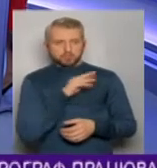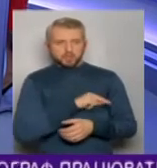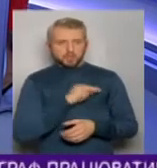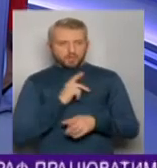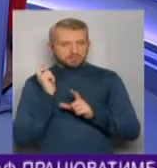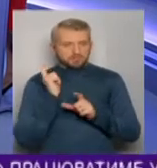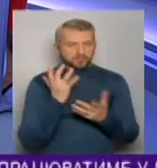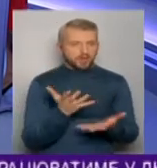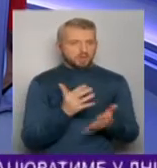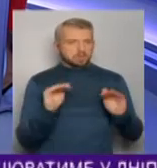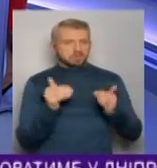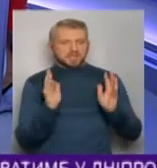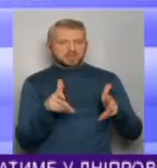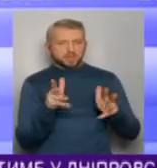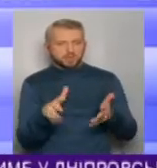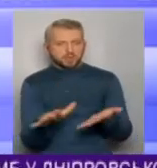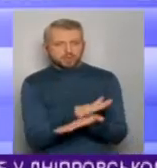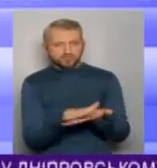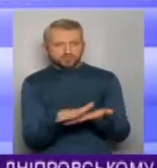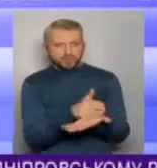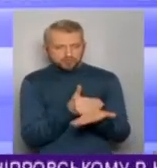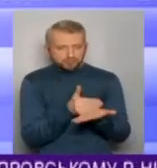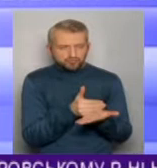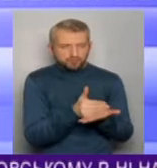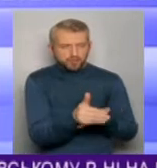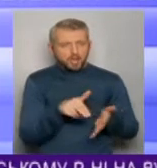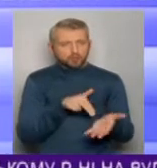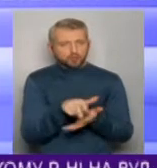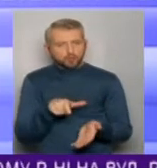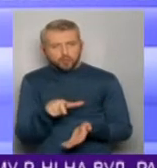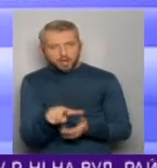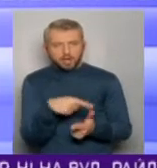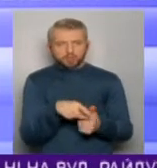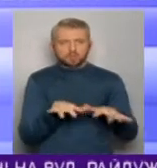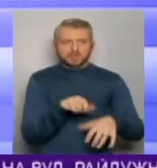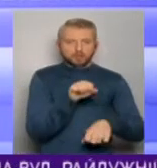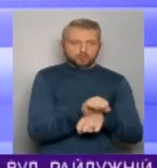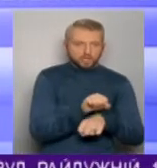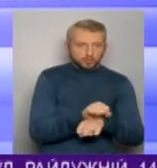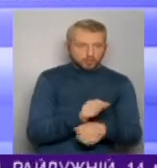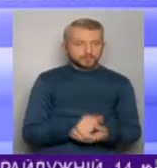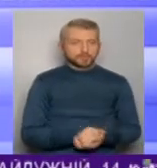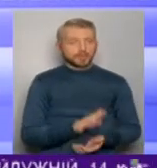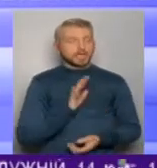і міні-трактори, які очищали тротуари або ж зупинкові місця, працювали і